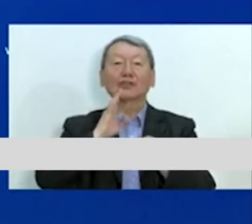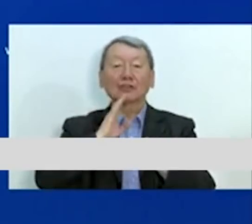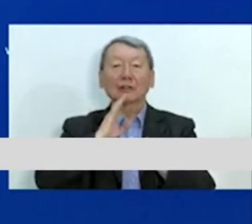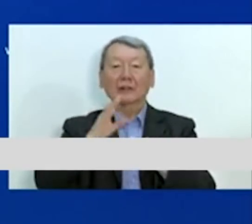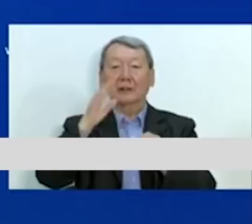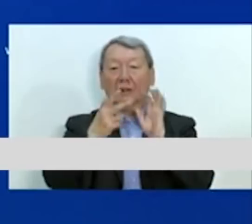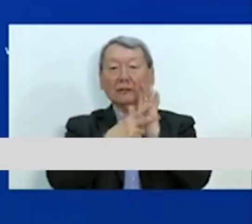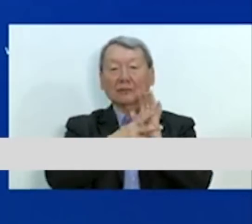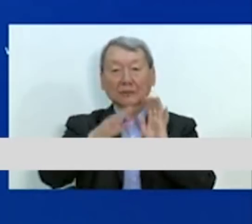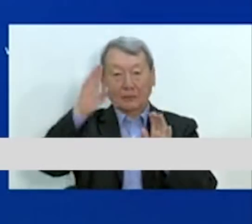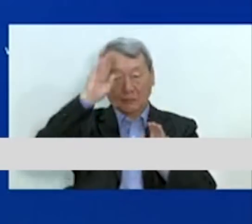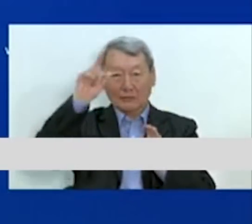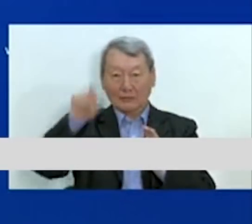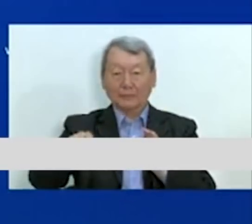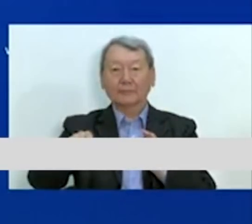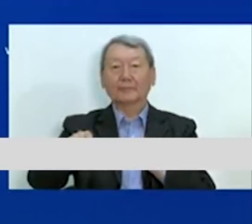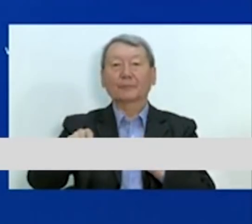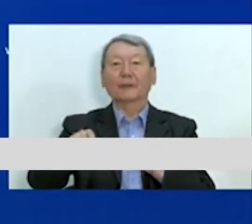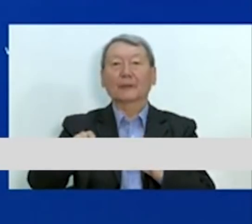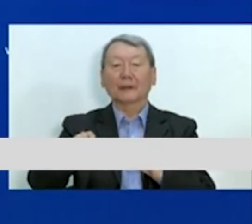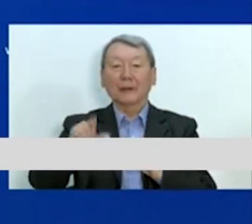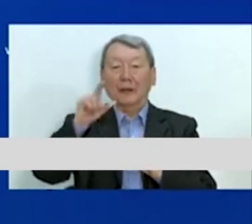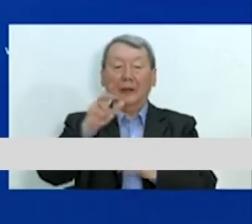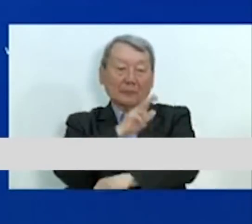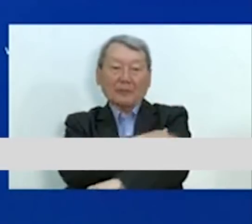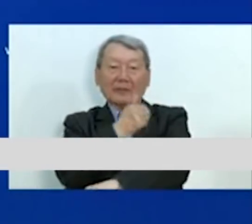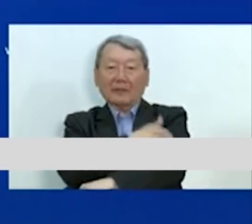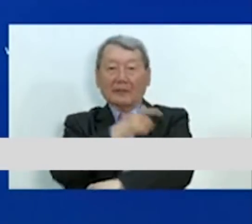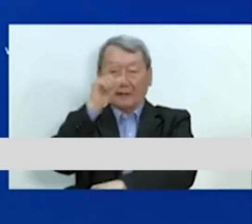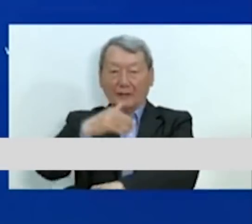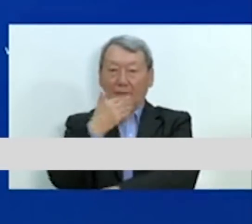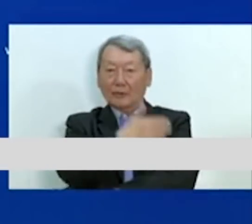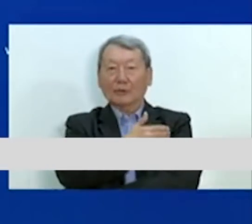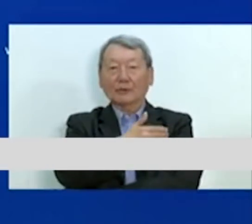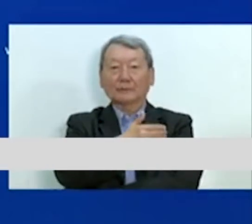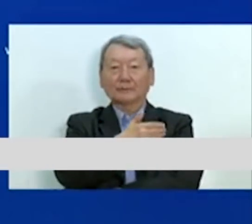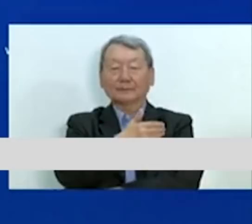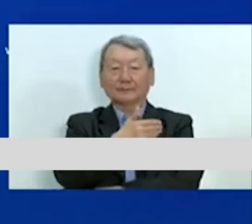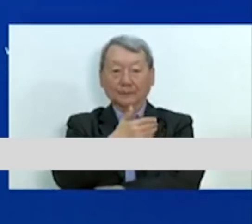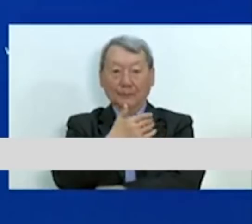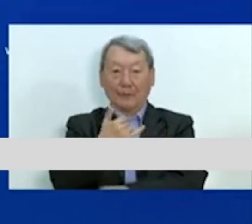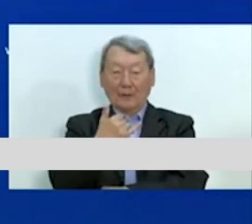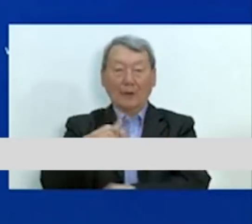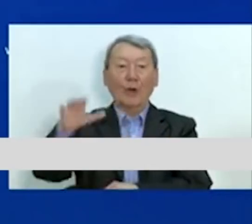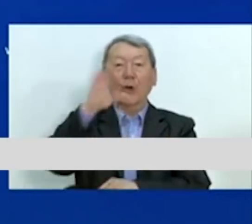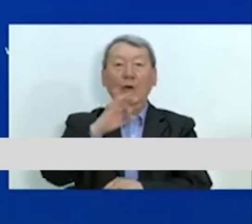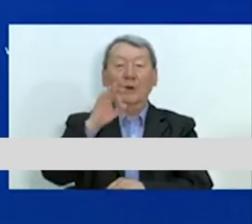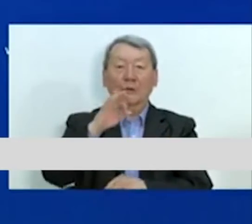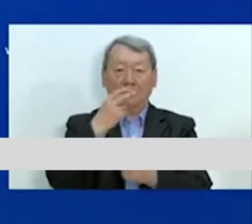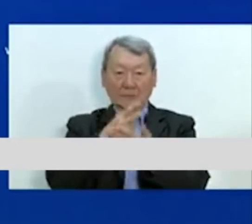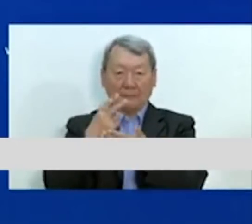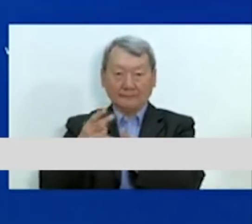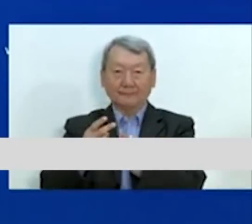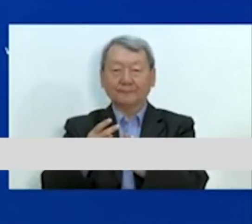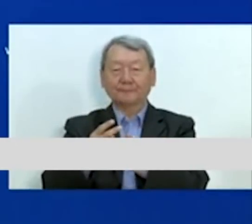аял жана 8 эркек болуп атат. Мына медицина кызматкерлеринен ушу келип жанакындай карап